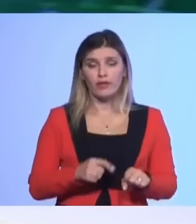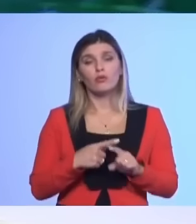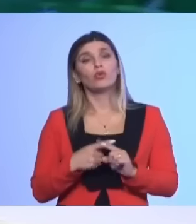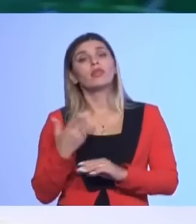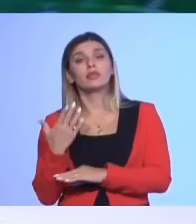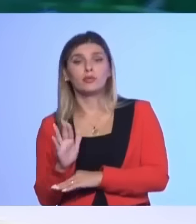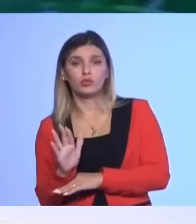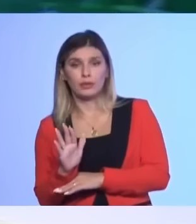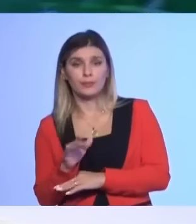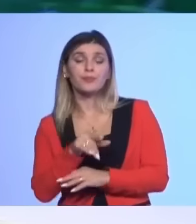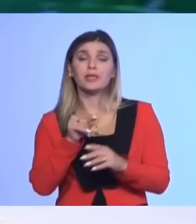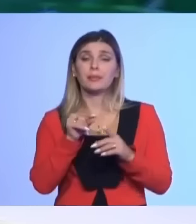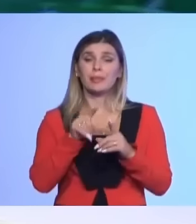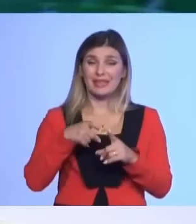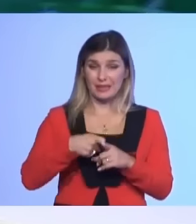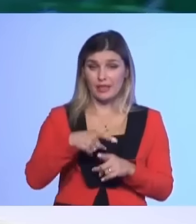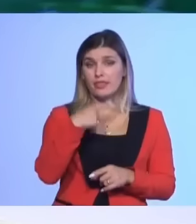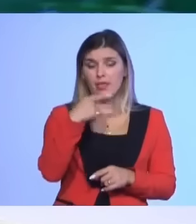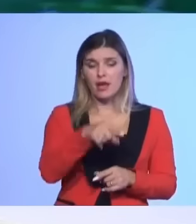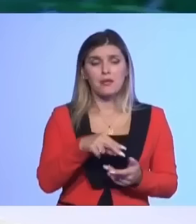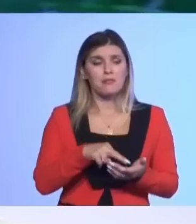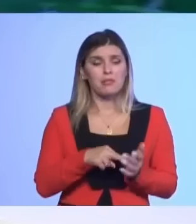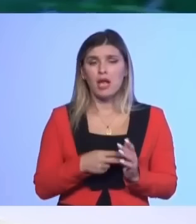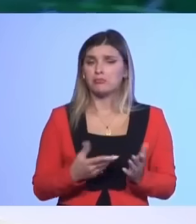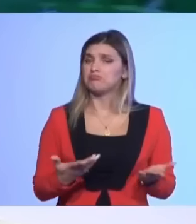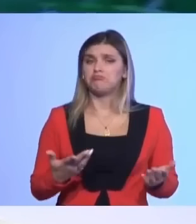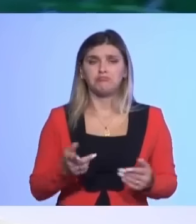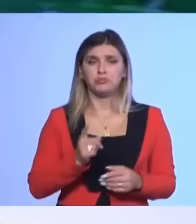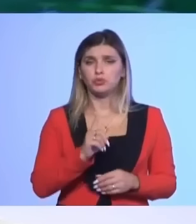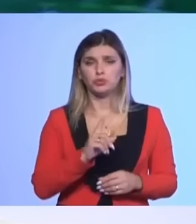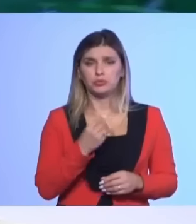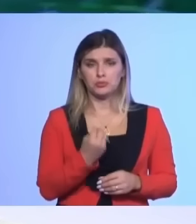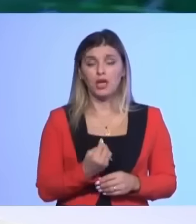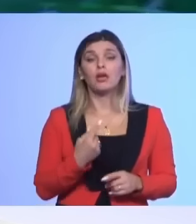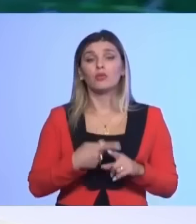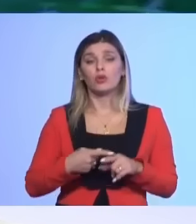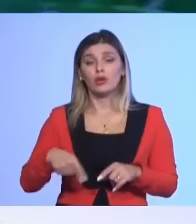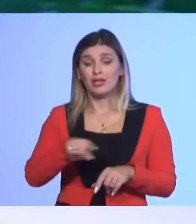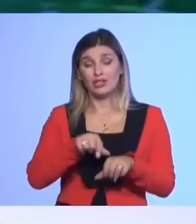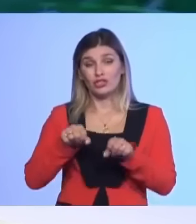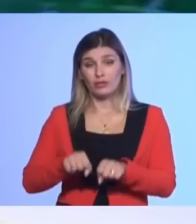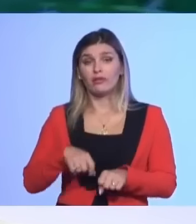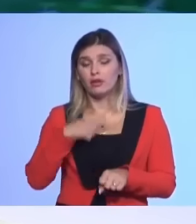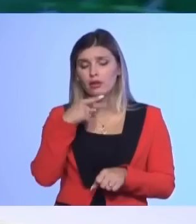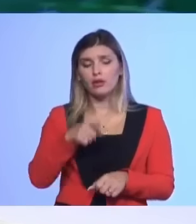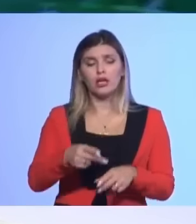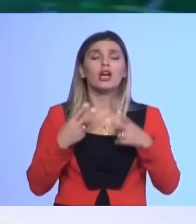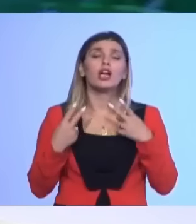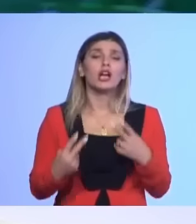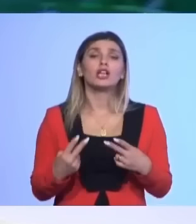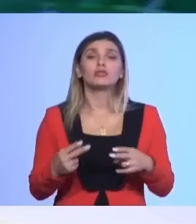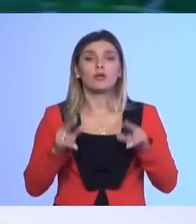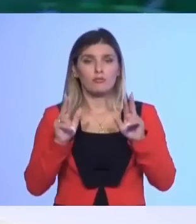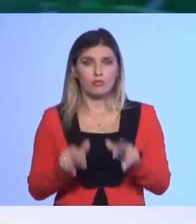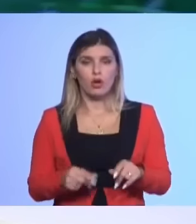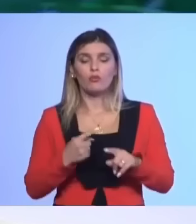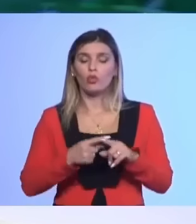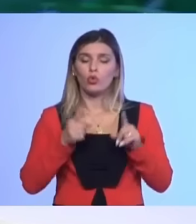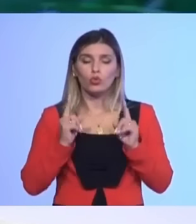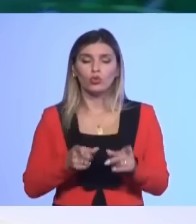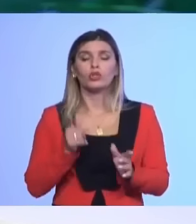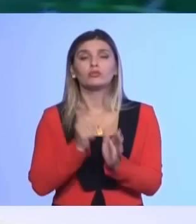opozitë. PDK thotë se ky plan është i paplotësuar, ndërkaq komunarët thonë se projekti është i rëndësishëm dhe duhet të